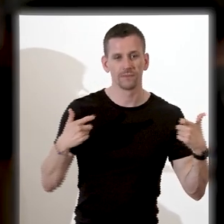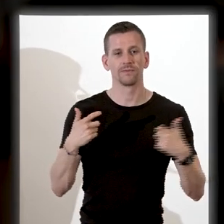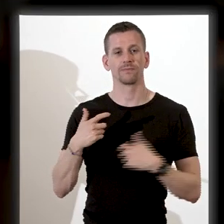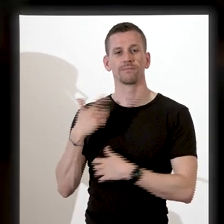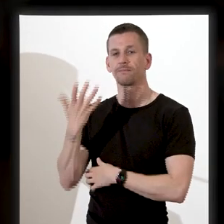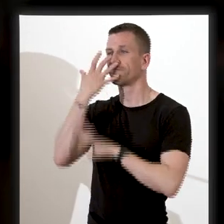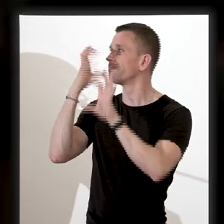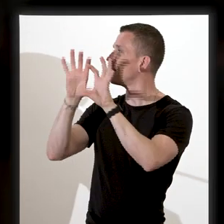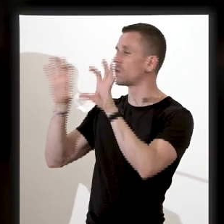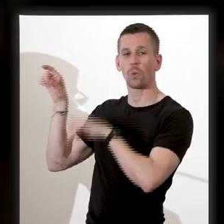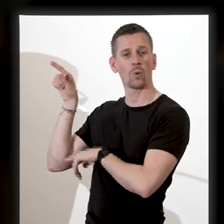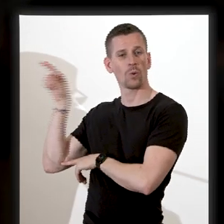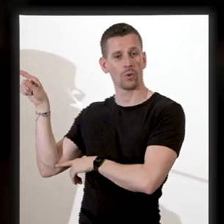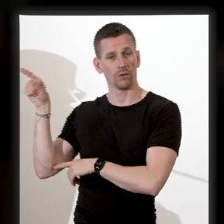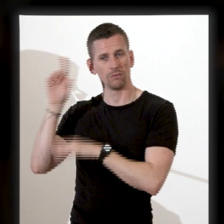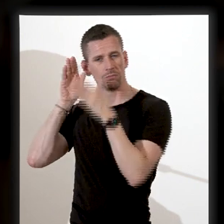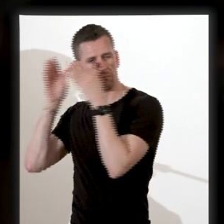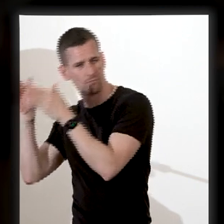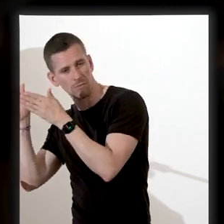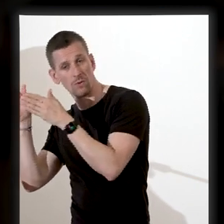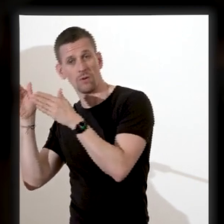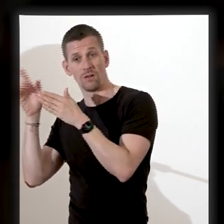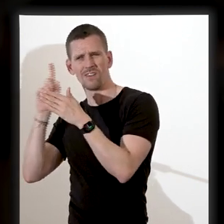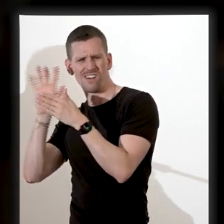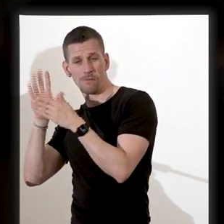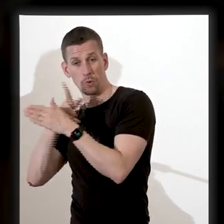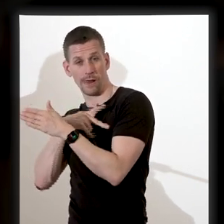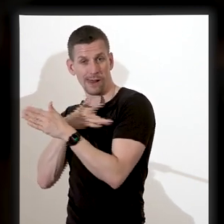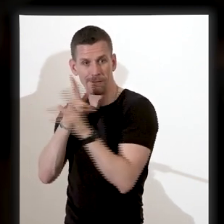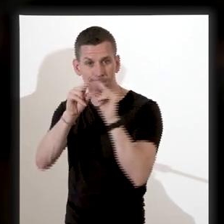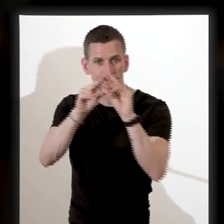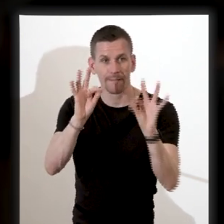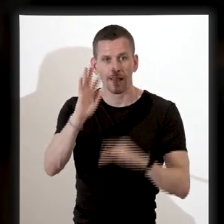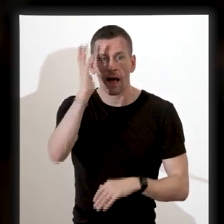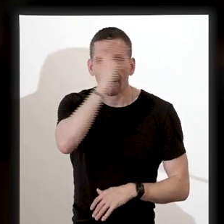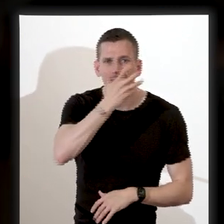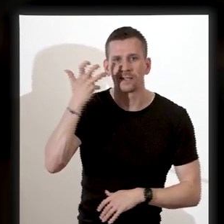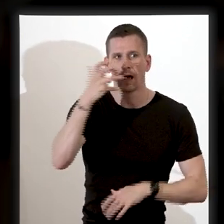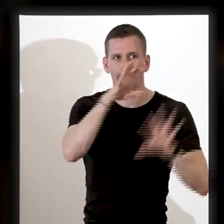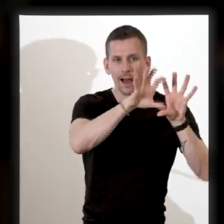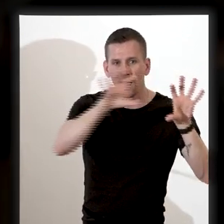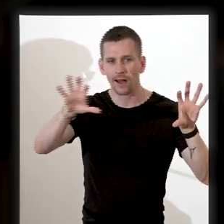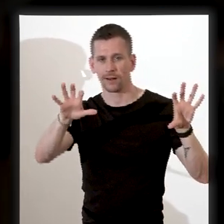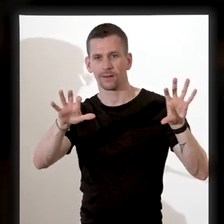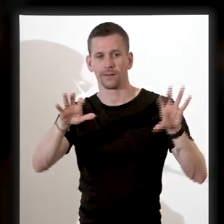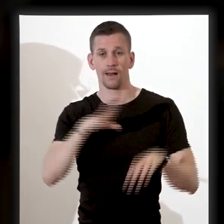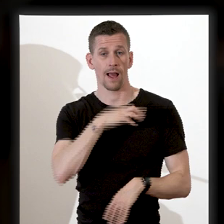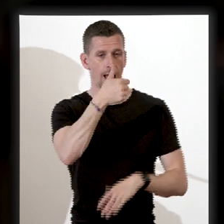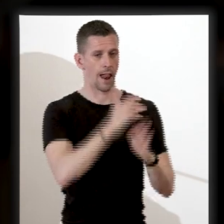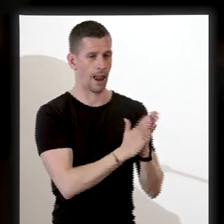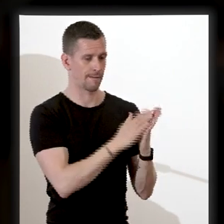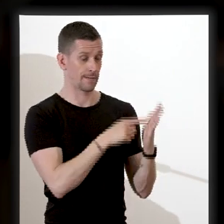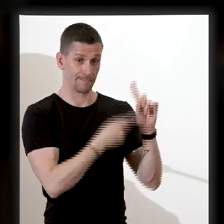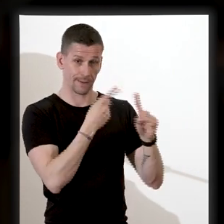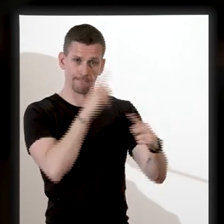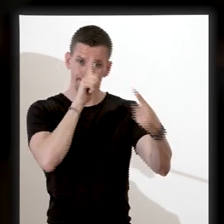Africains et des Antillais. Je vous renvoie par exemple à l'ouvrage de Karen Roberts et d'Éric Lomeau consacré aux mascarons de l'île